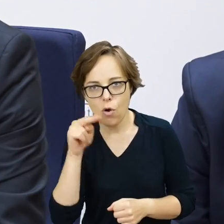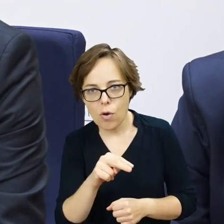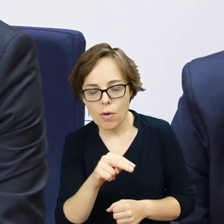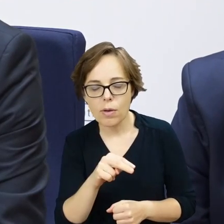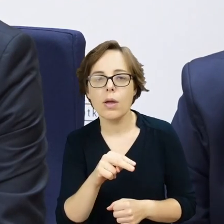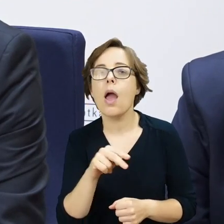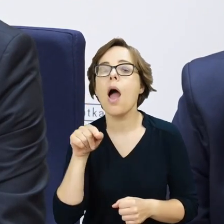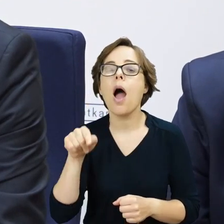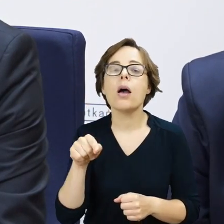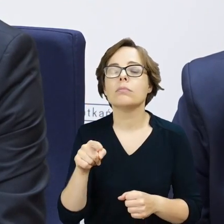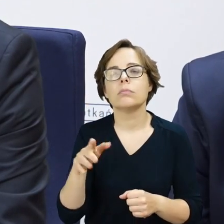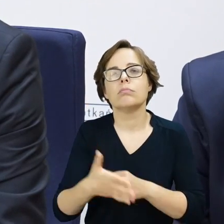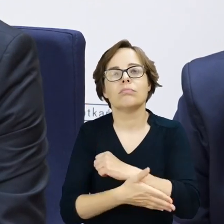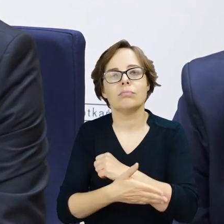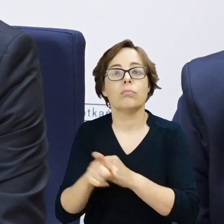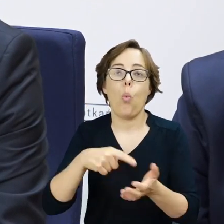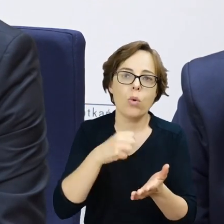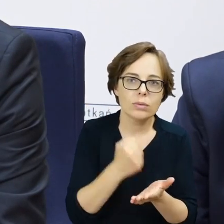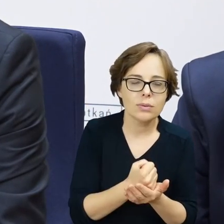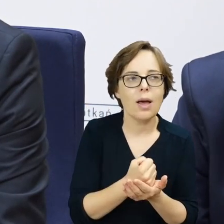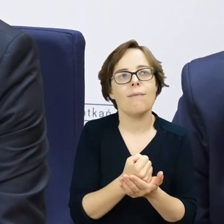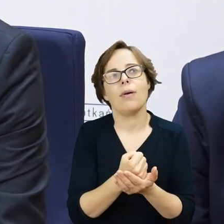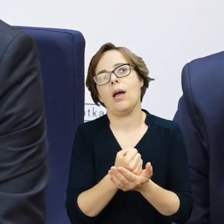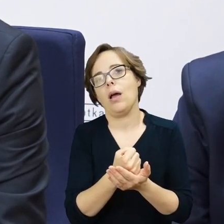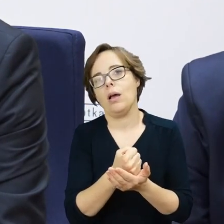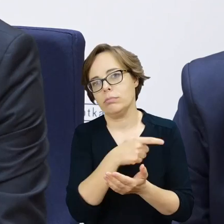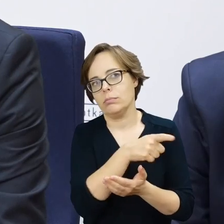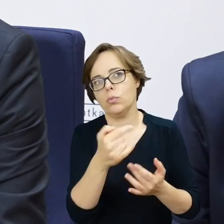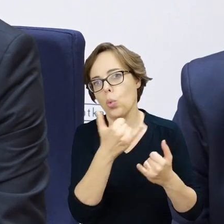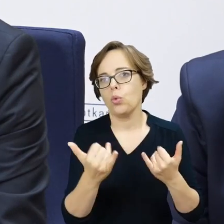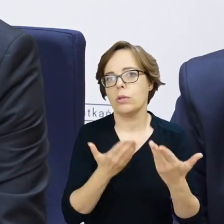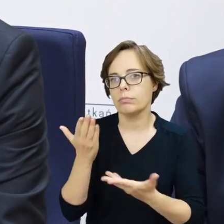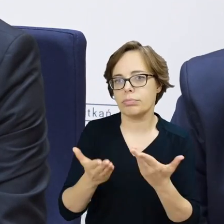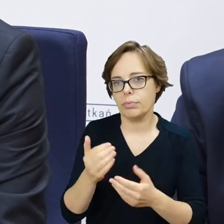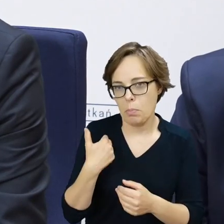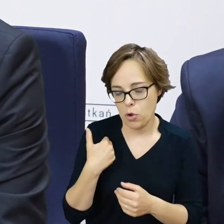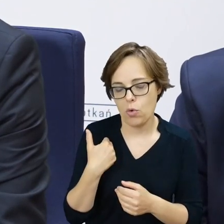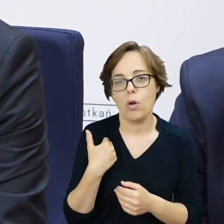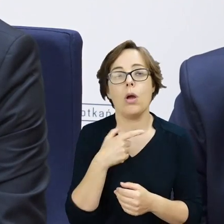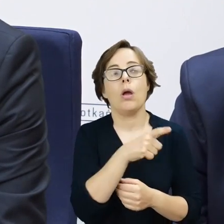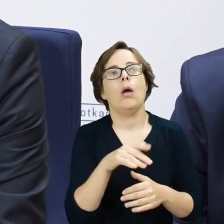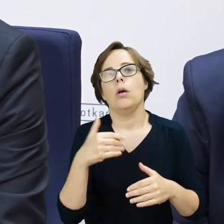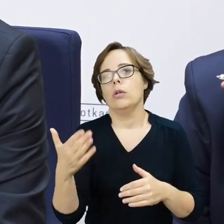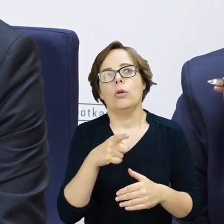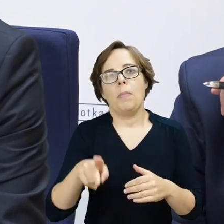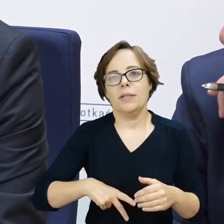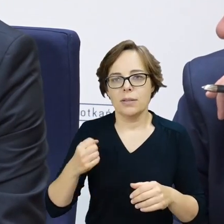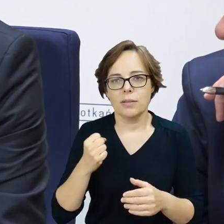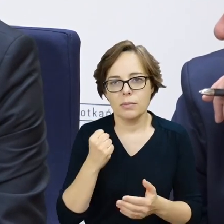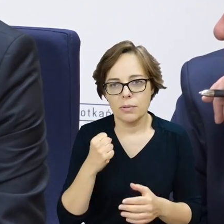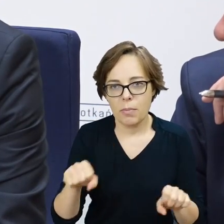na gruncie tej ustawy, także przed sądami administracyjnymi, w których stroną jest pierwsza prezes Sądu Najwyższego, minister sprawiedliwości,